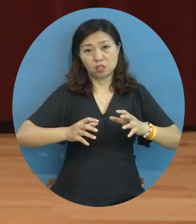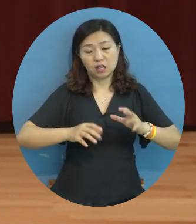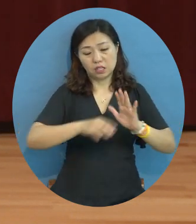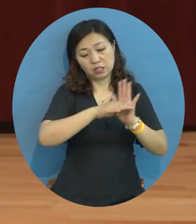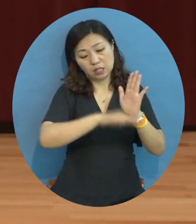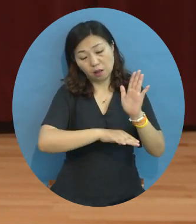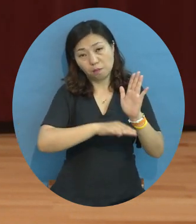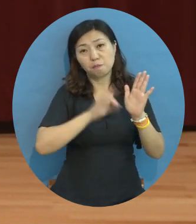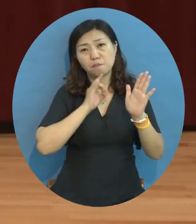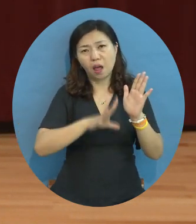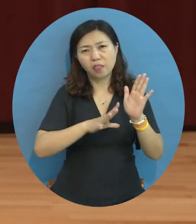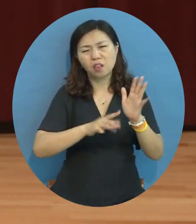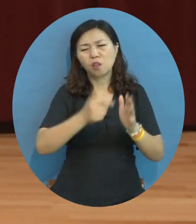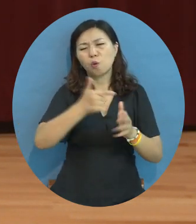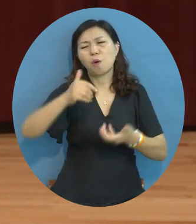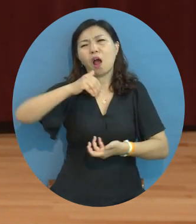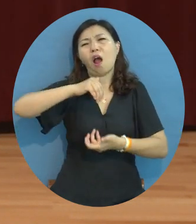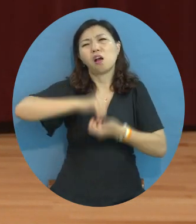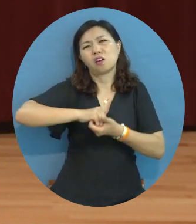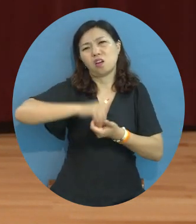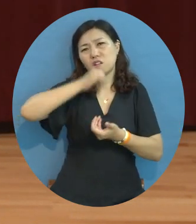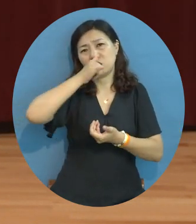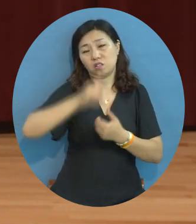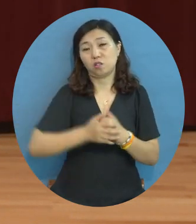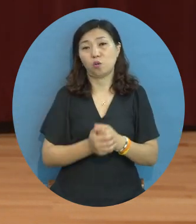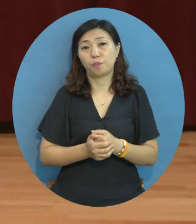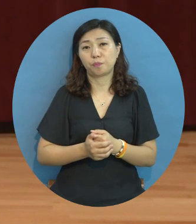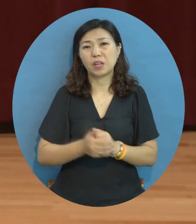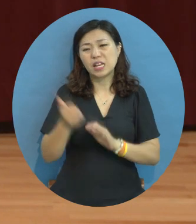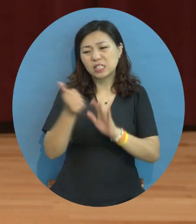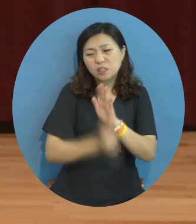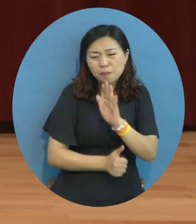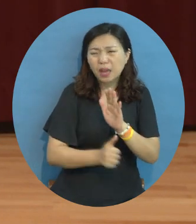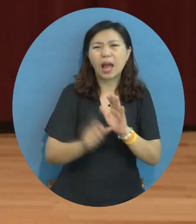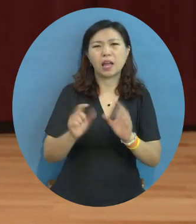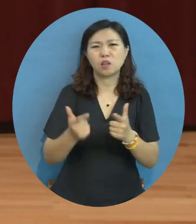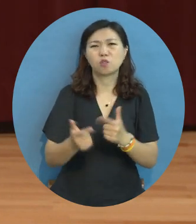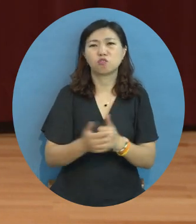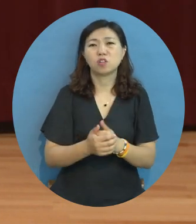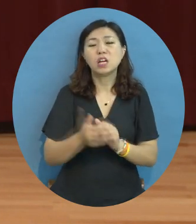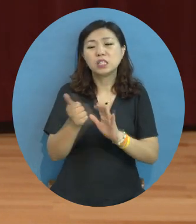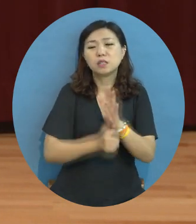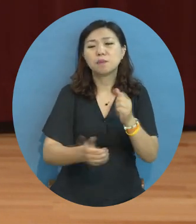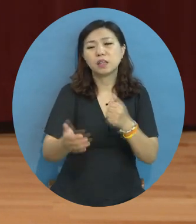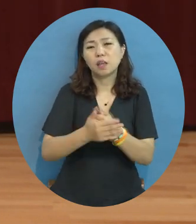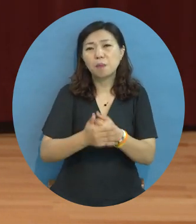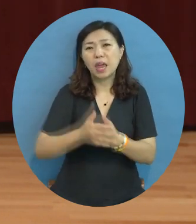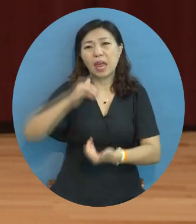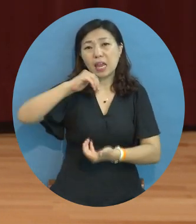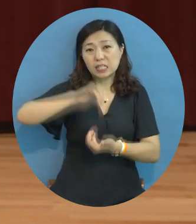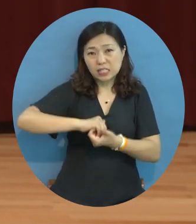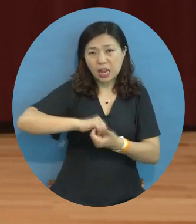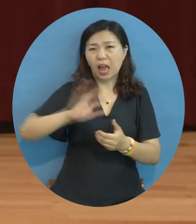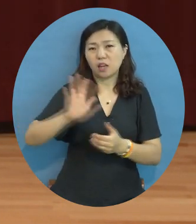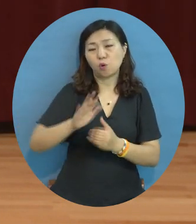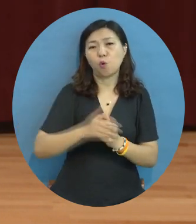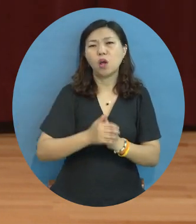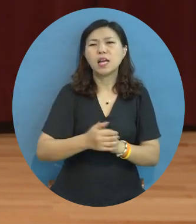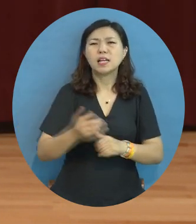이제 한계점에 도달했어요. 실패가 한계점에 도달한 게 아니라 잘해서 한계점에 도달한